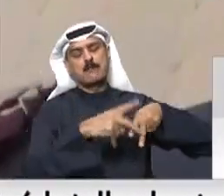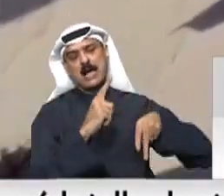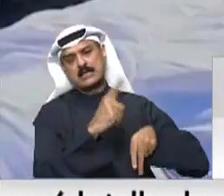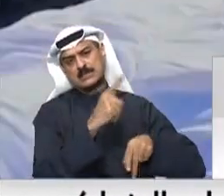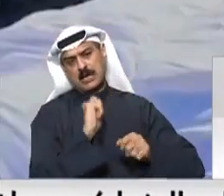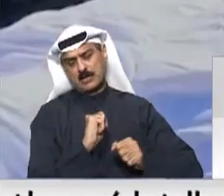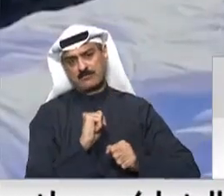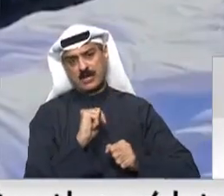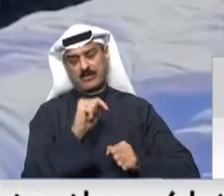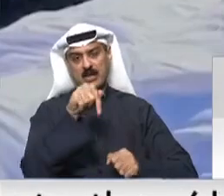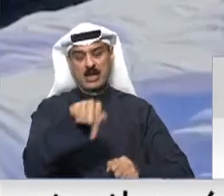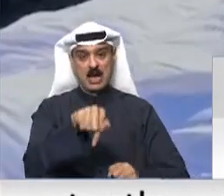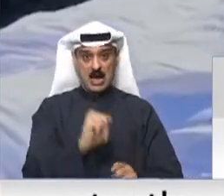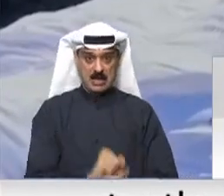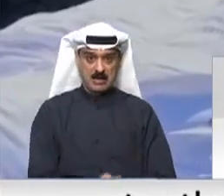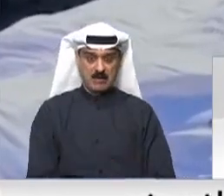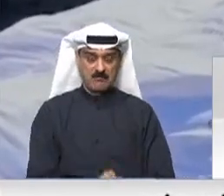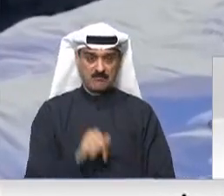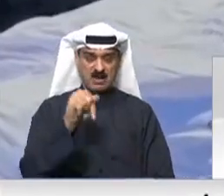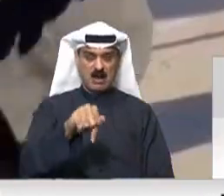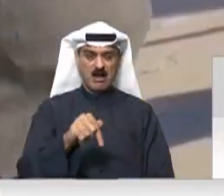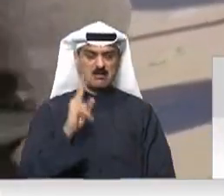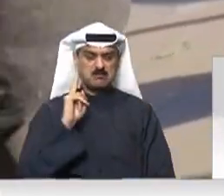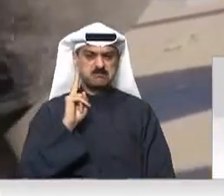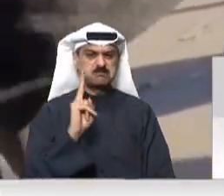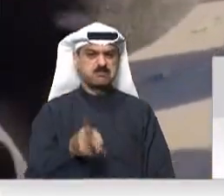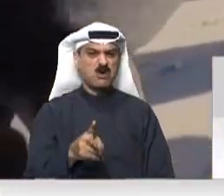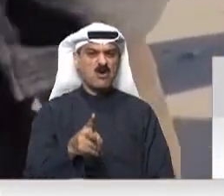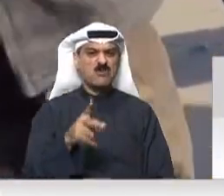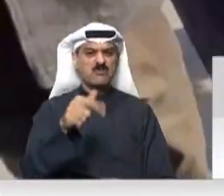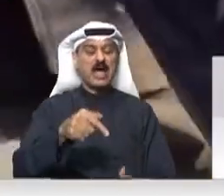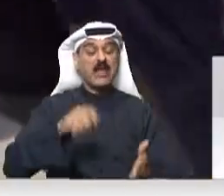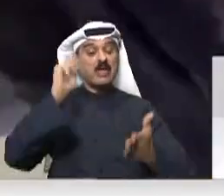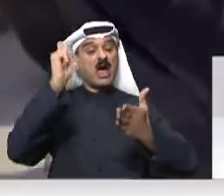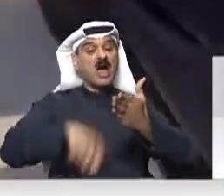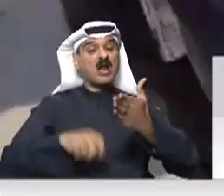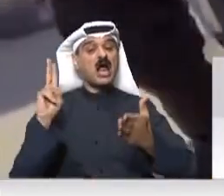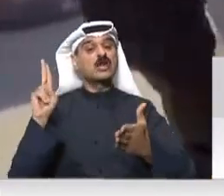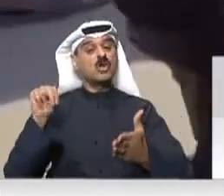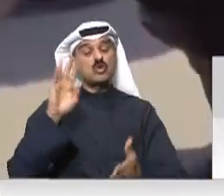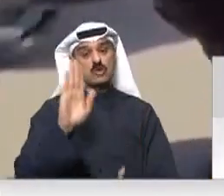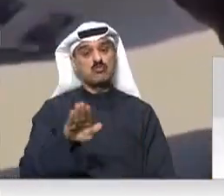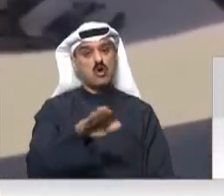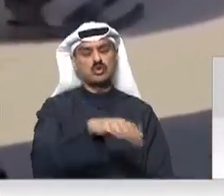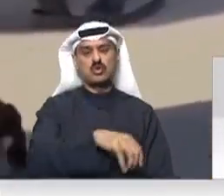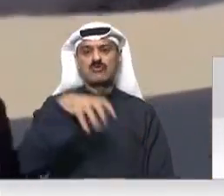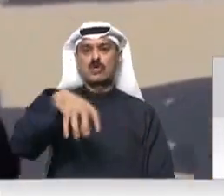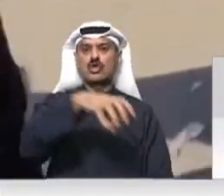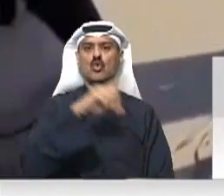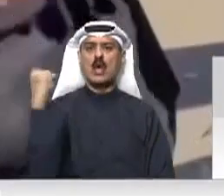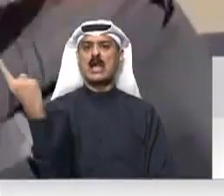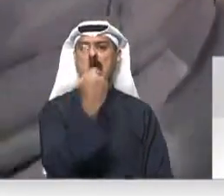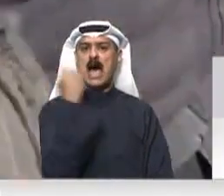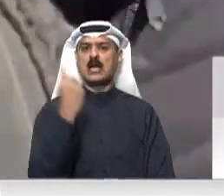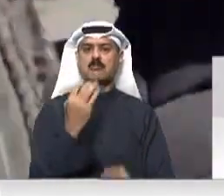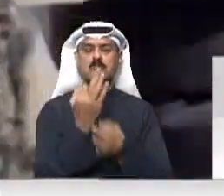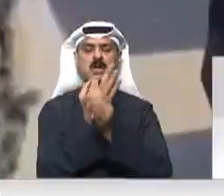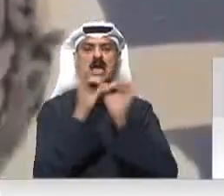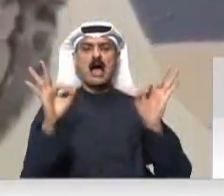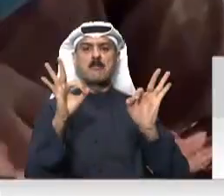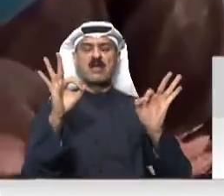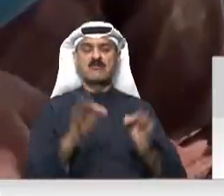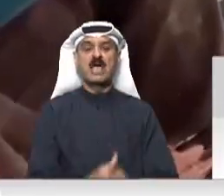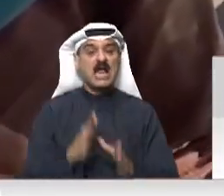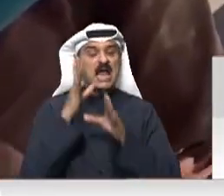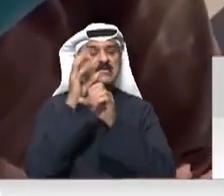ووصف المرصد القرار بالانتهاك الخطير للالتزامات الدوليه لهذه الدول خصوصا فيما يتعلق بحمايه الشعب